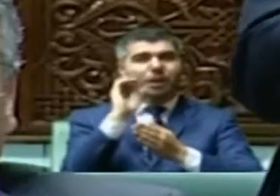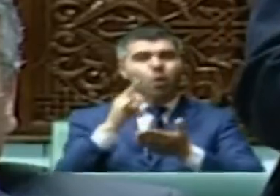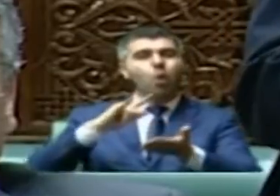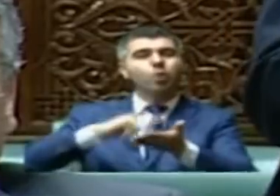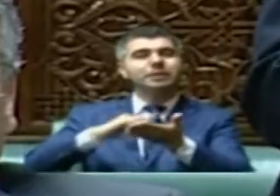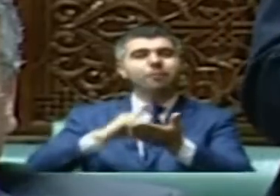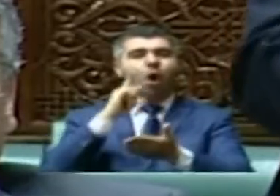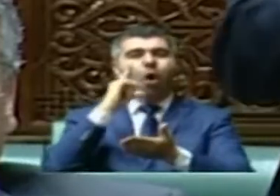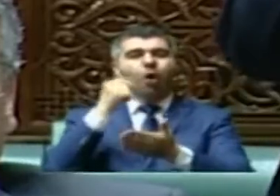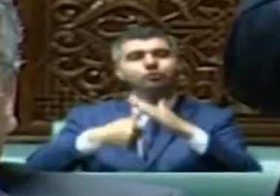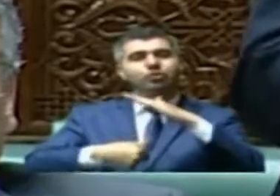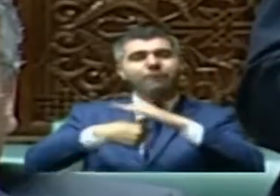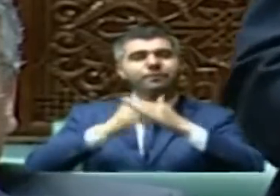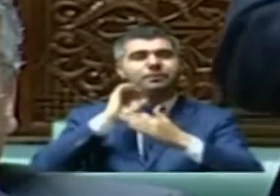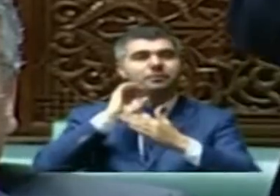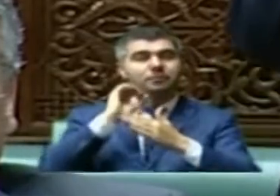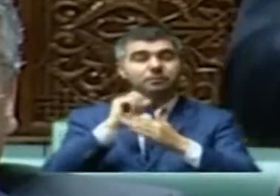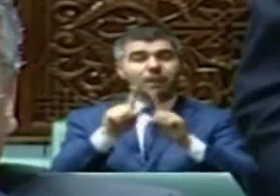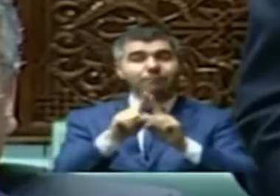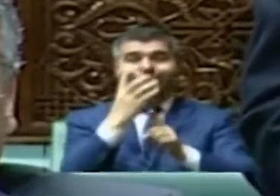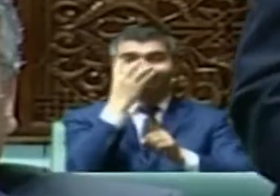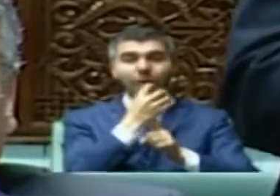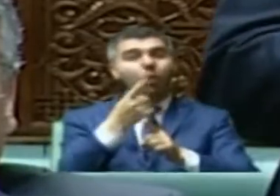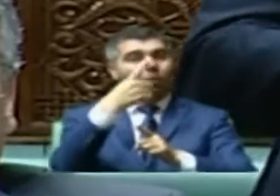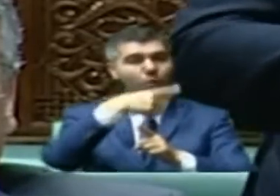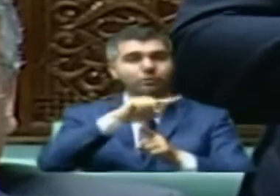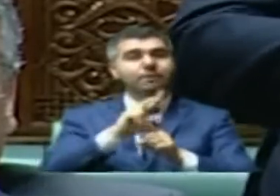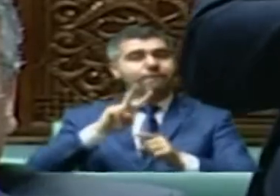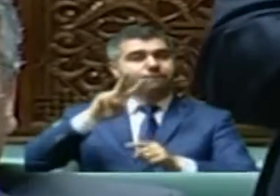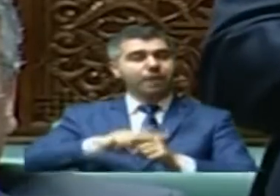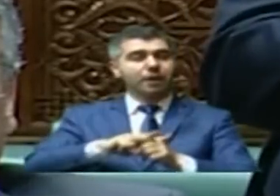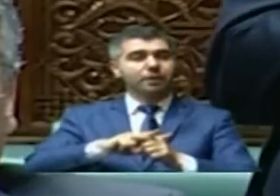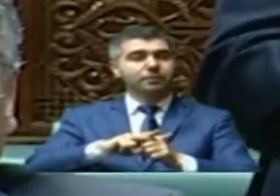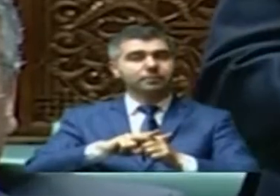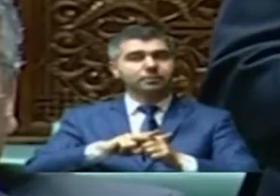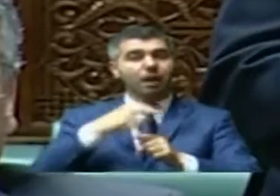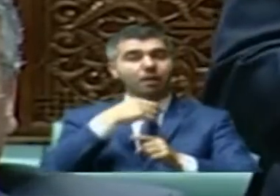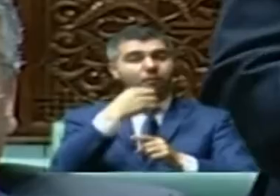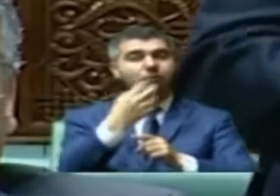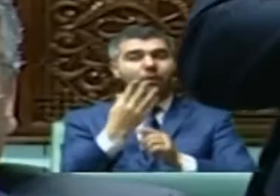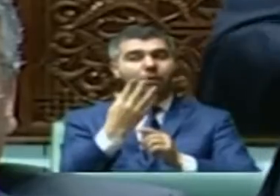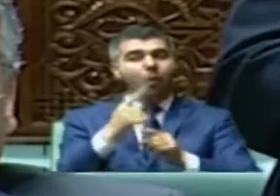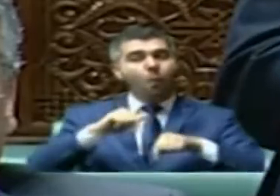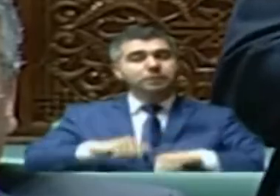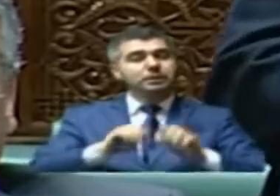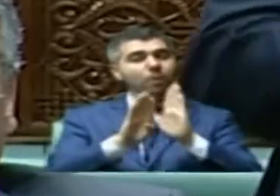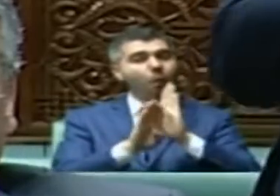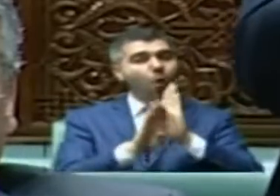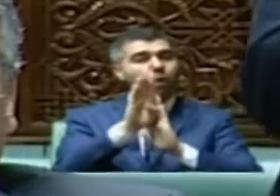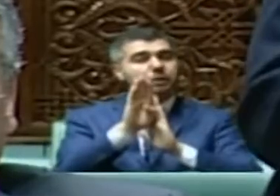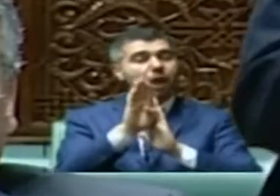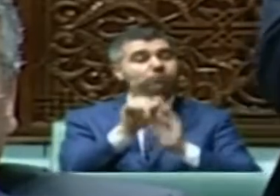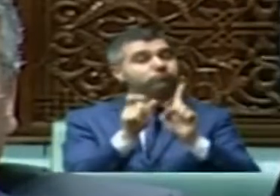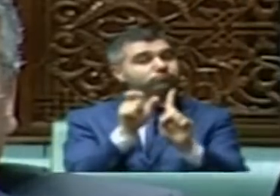بصدد بالفعل شيء ينبغي أن نقلق عليه جميعا. لنا نحن الثقة الكاملة فيكم سيد الوزير، لكن بدون شك نريد